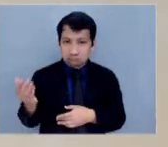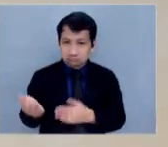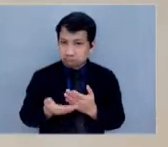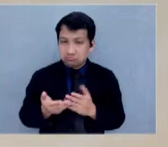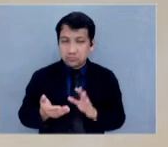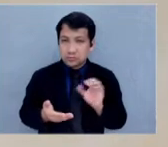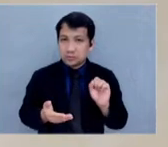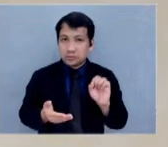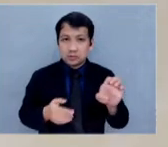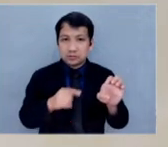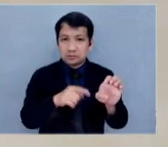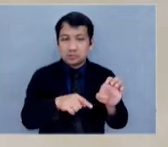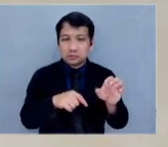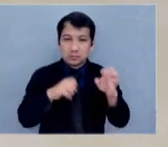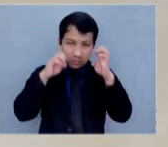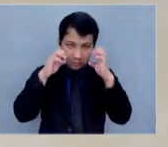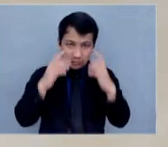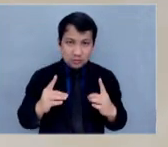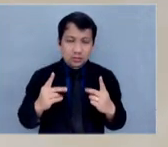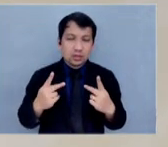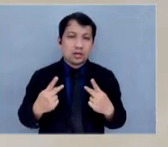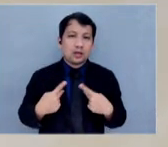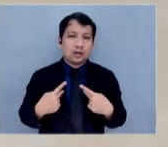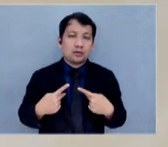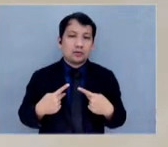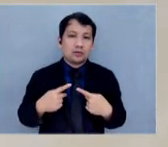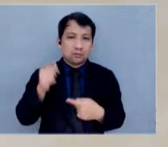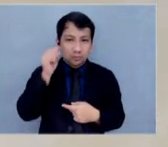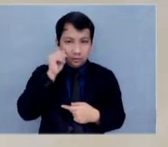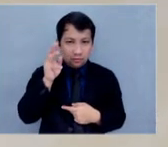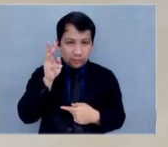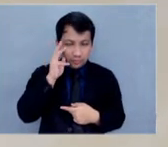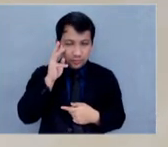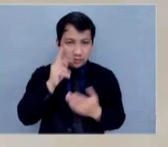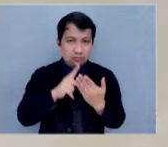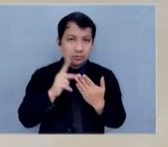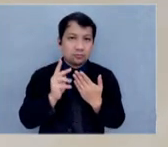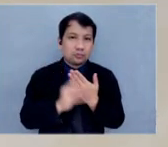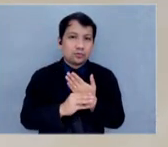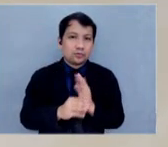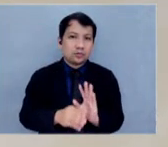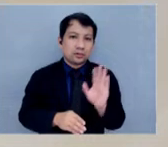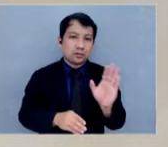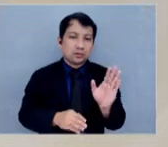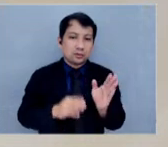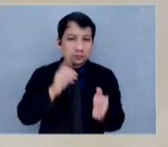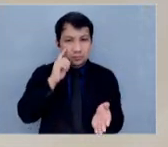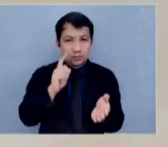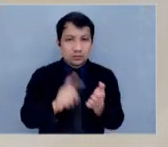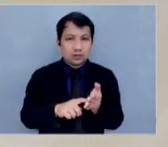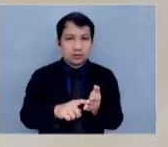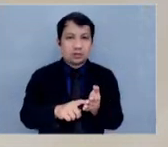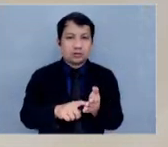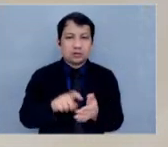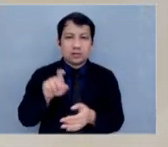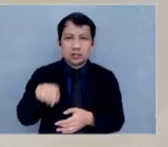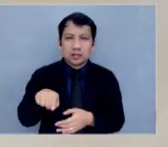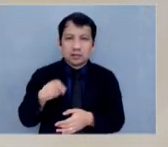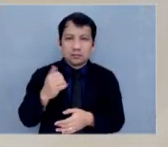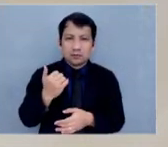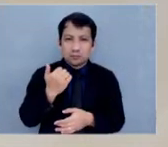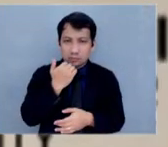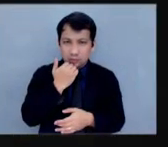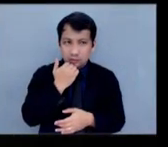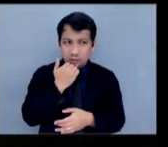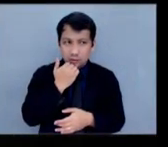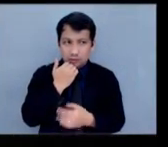a case, kailangan meron ding educational program, awareness program para ma-recognize nila na mali yung practice